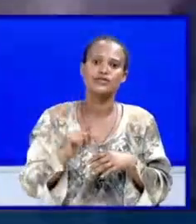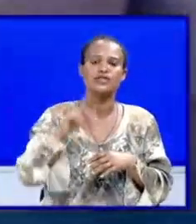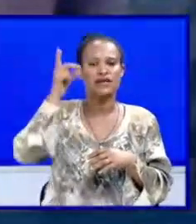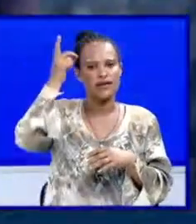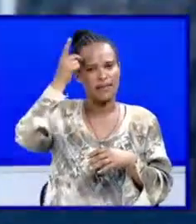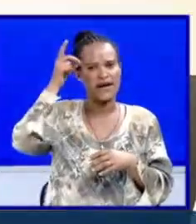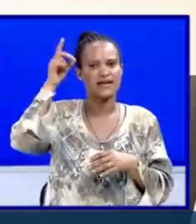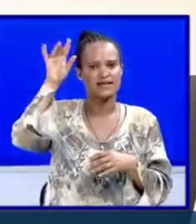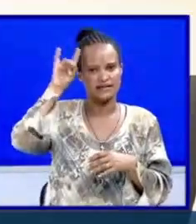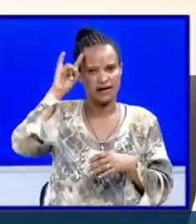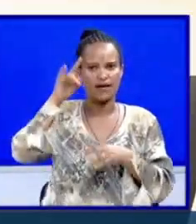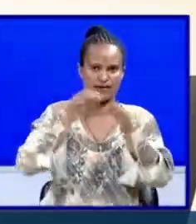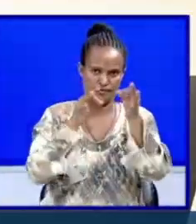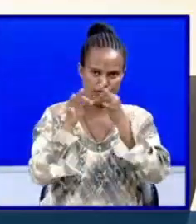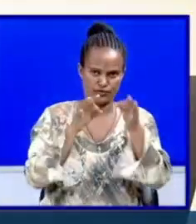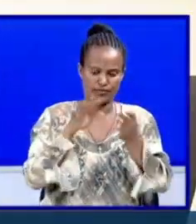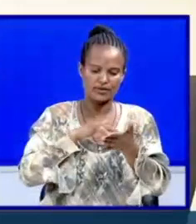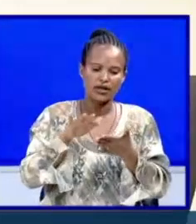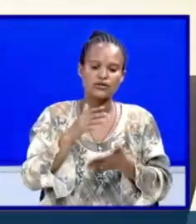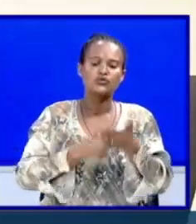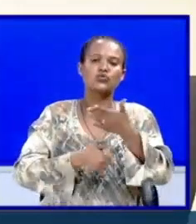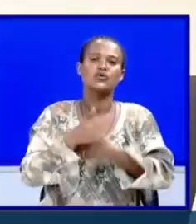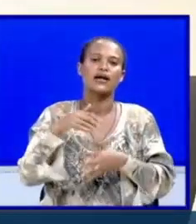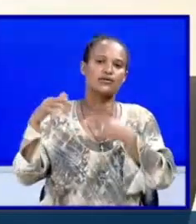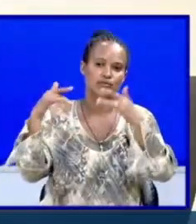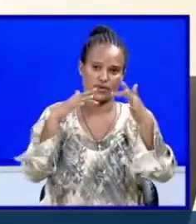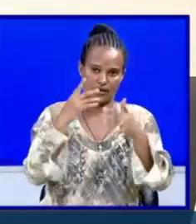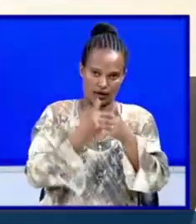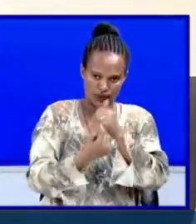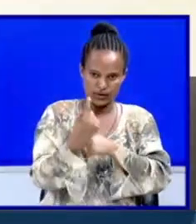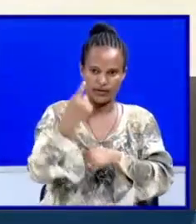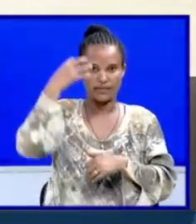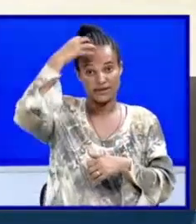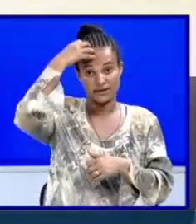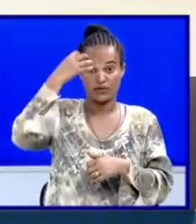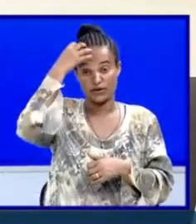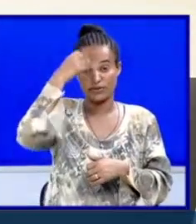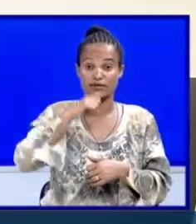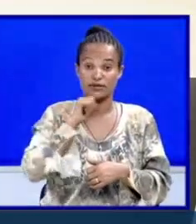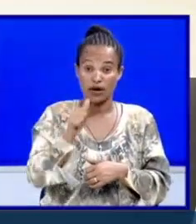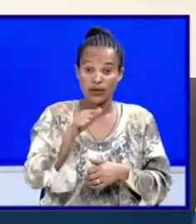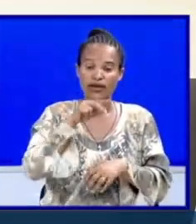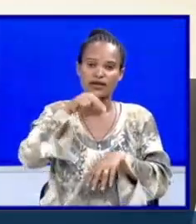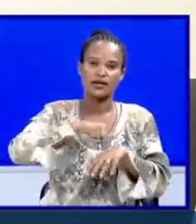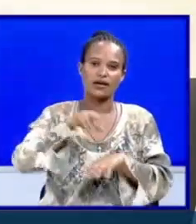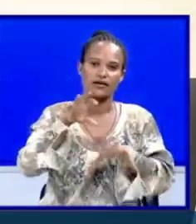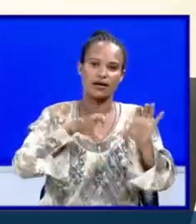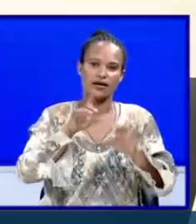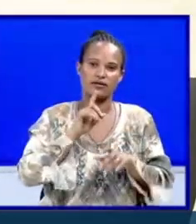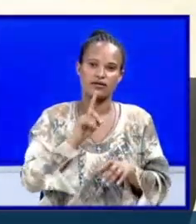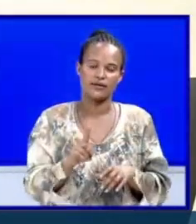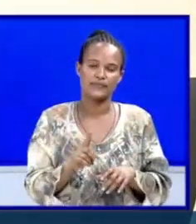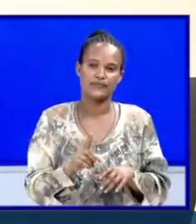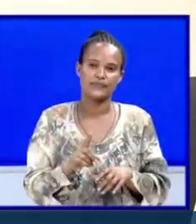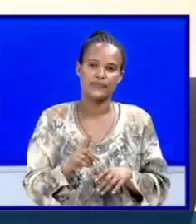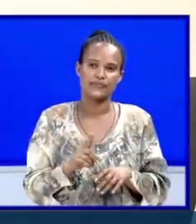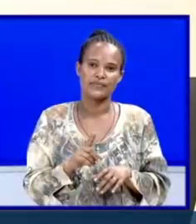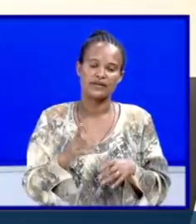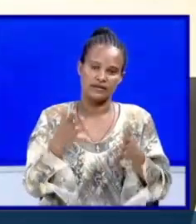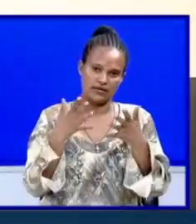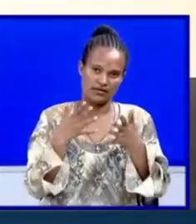ዘርኣይ ገሊፆም። መጽናዕቲ ጉድኣቱ ኩናት ናይ ውልቀ መንግስታውን ዘይመንግስታዊ ትካላት ንምክያድ ኢና